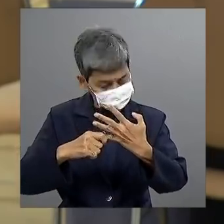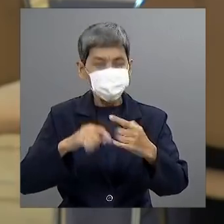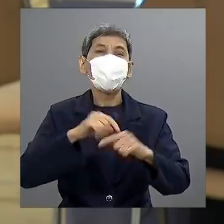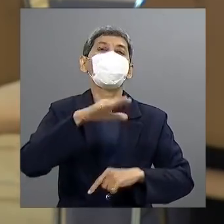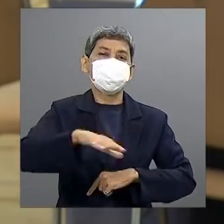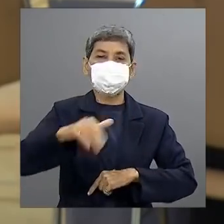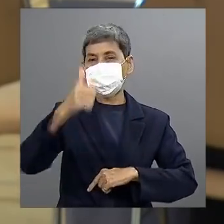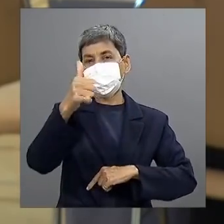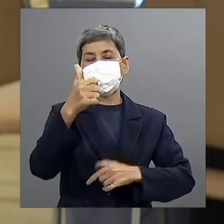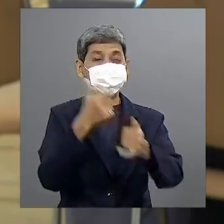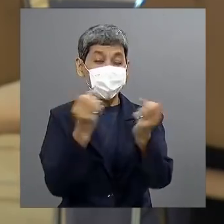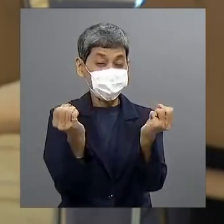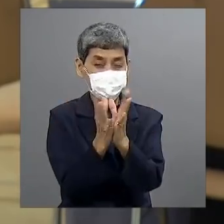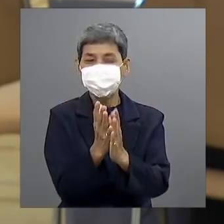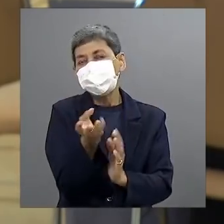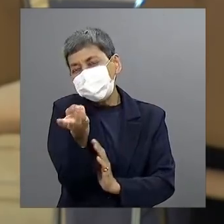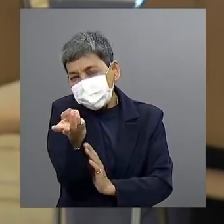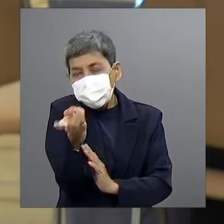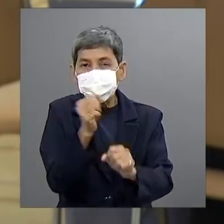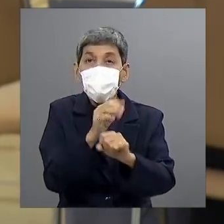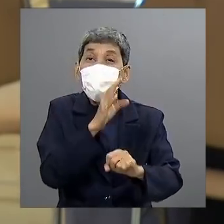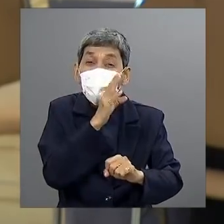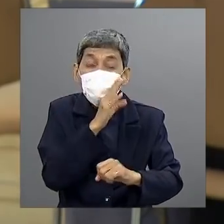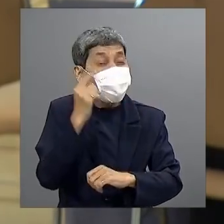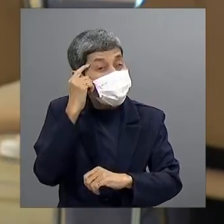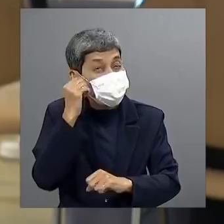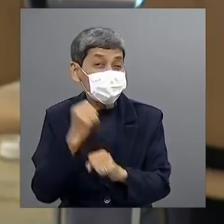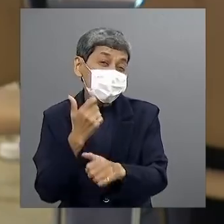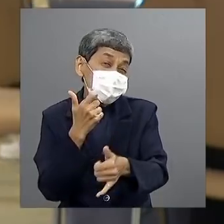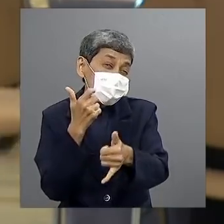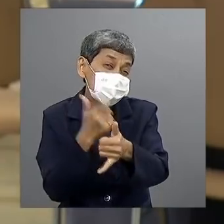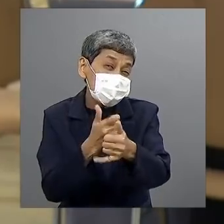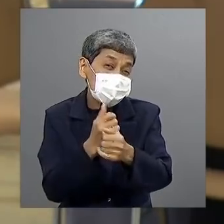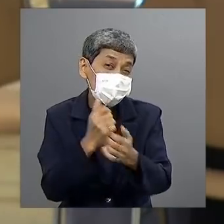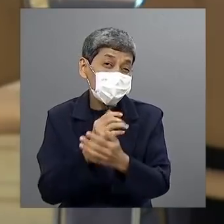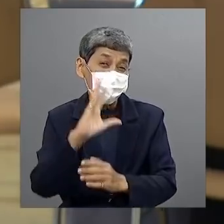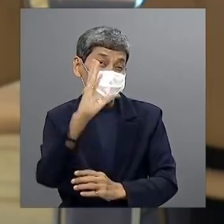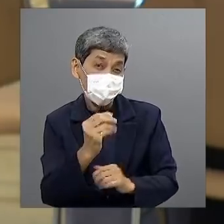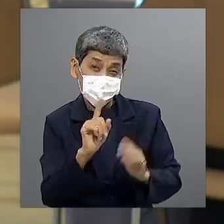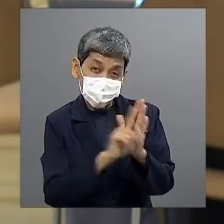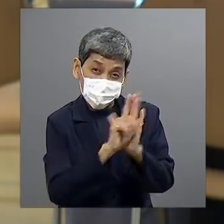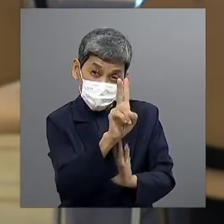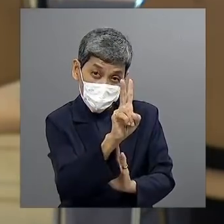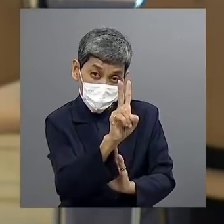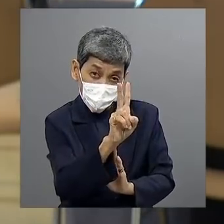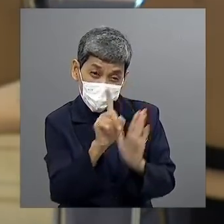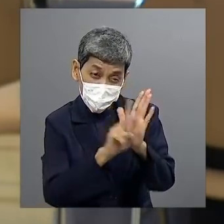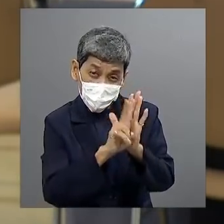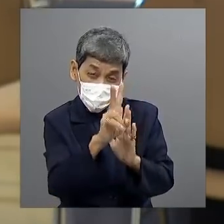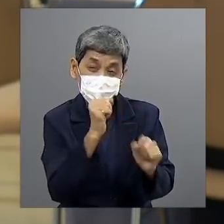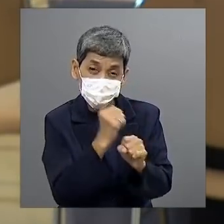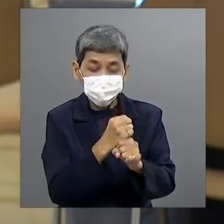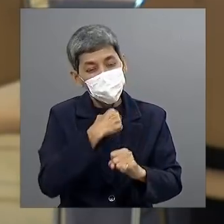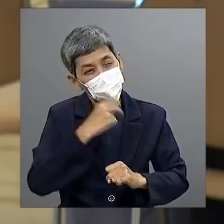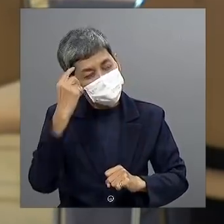างเคียงค่อนข้างที่จะน้อยและหากถามถึงว่าหากฉีดวัคซีนซิโนฟาร์ม2เข็มแล้วซึ่งเป็นระยะเวลาที่อาจจะมองว่าควรที่จะบู